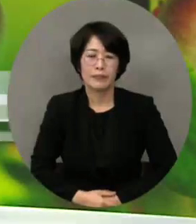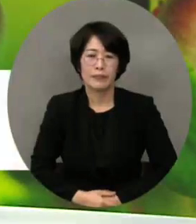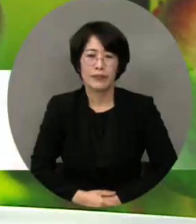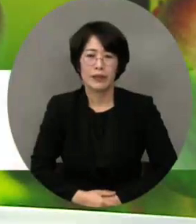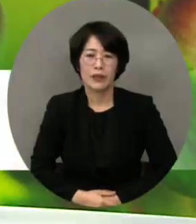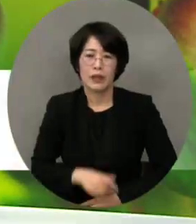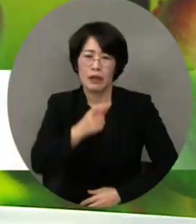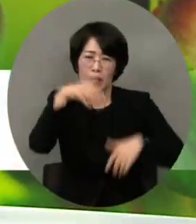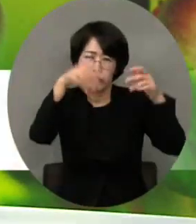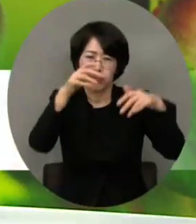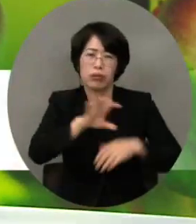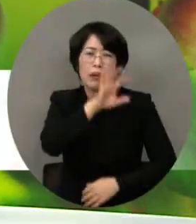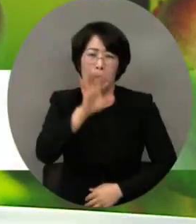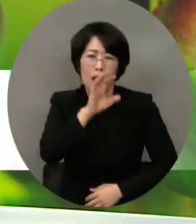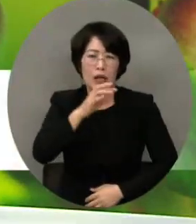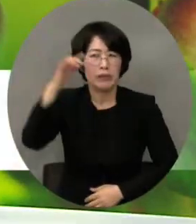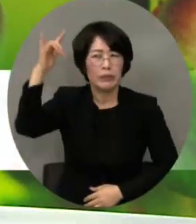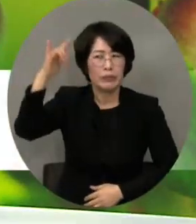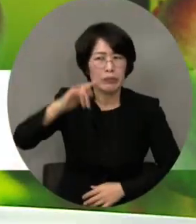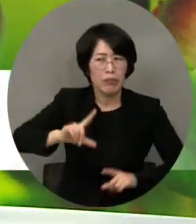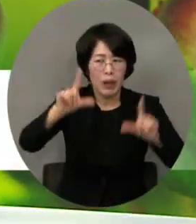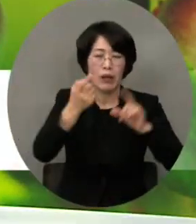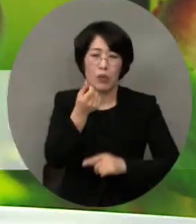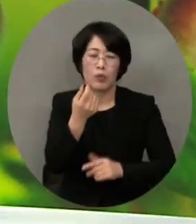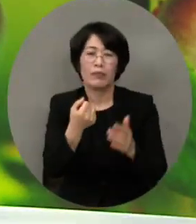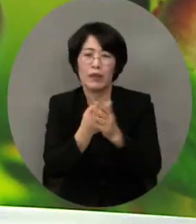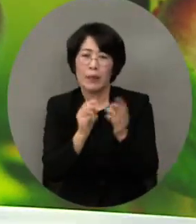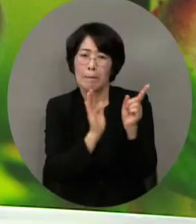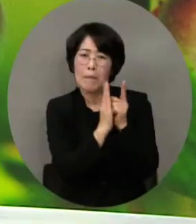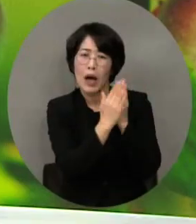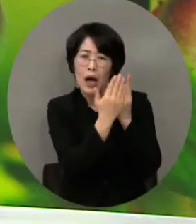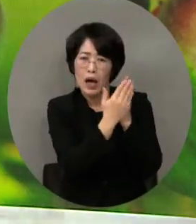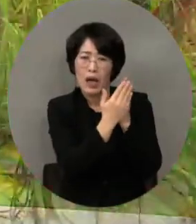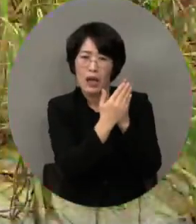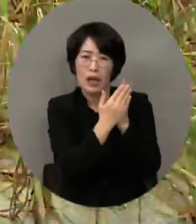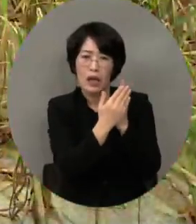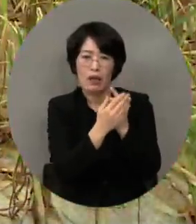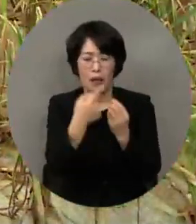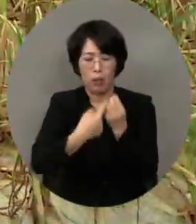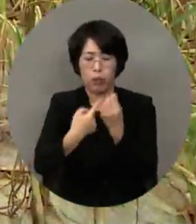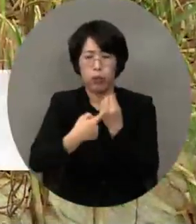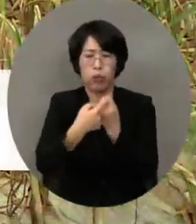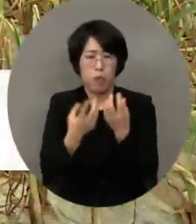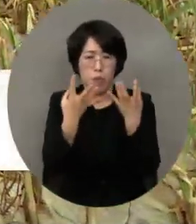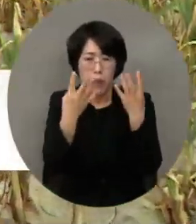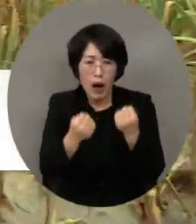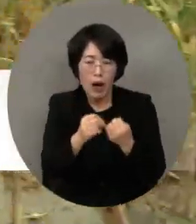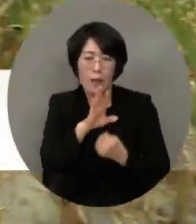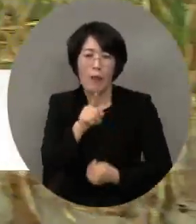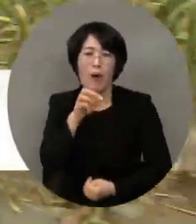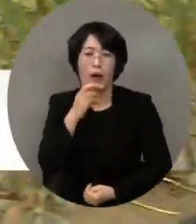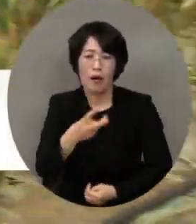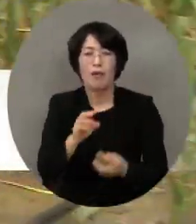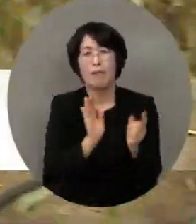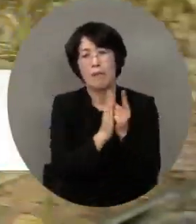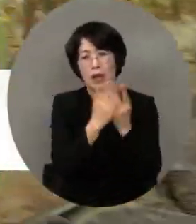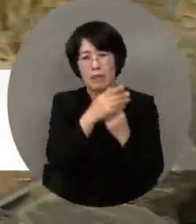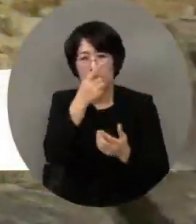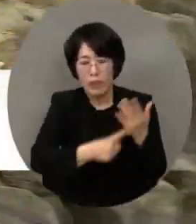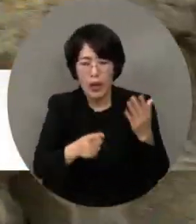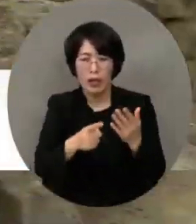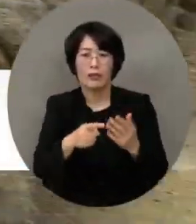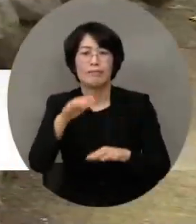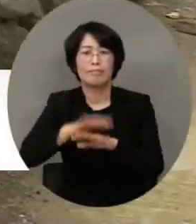잦은 강와 일조량 감소 등으로 마늘이 2차 생장을 하는 벌마늘 피해와 매실 좋은 피해가 농업